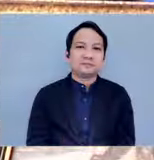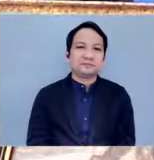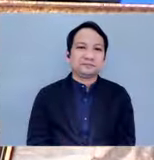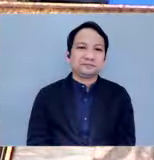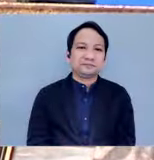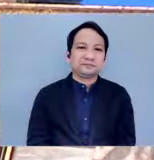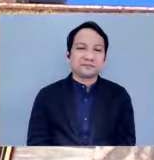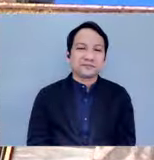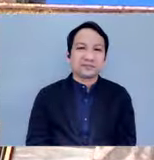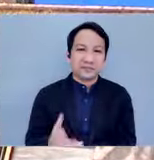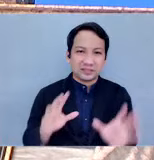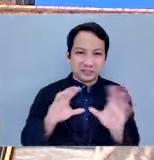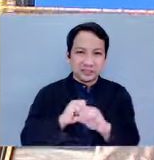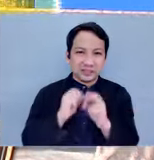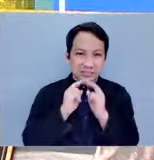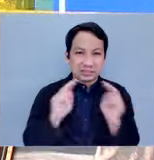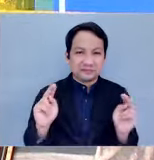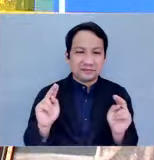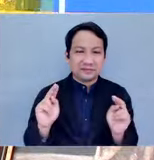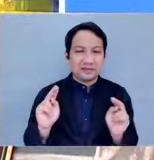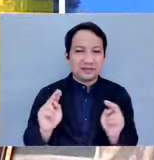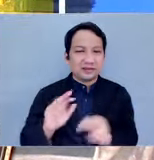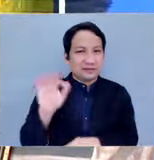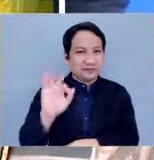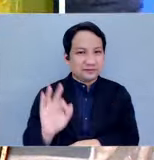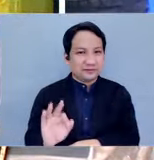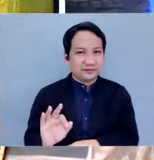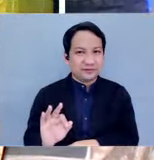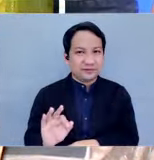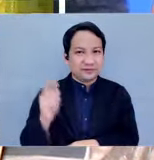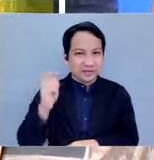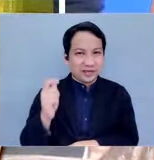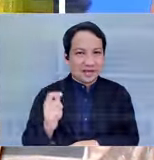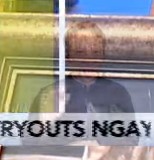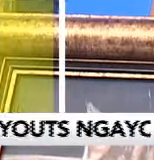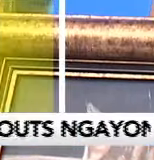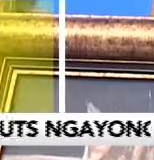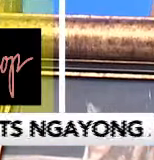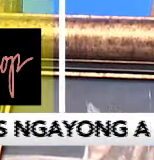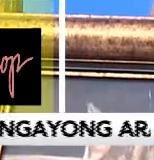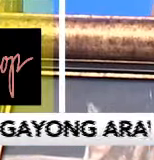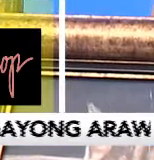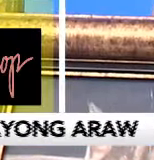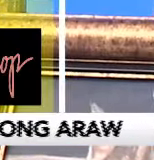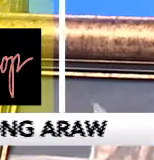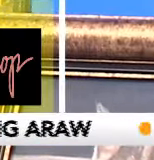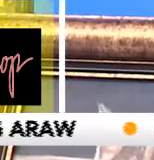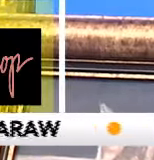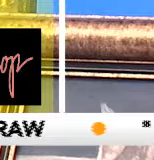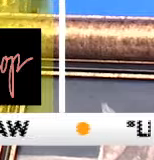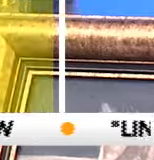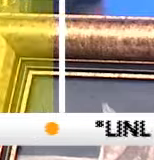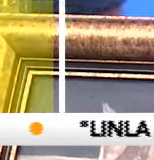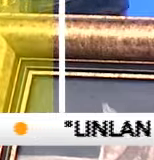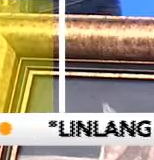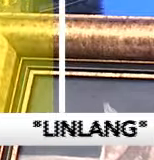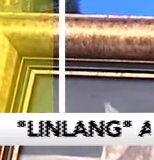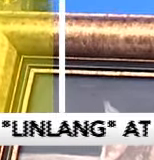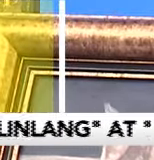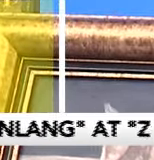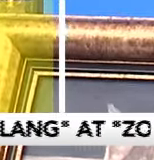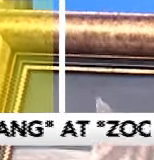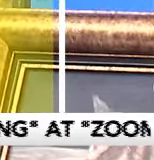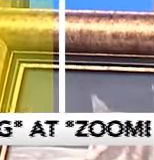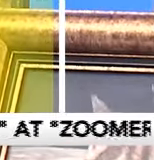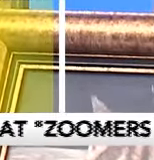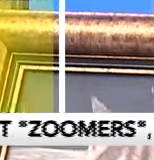And that is it para sa ating Perfect Tuesday. Salamat na salamat po mga kapatid. Isang makapulong umaga ang nahihati namin sa